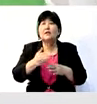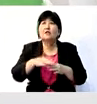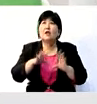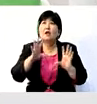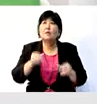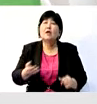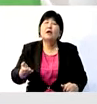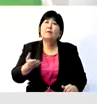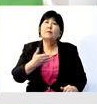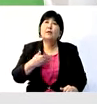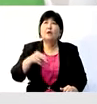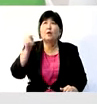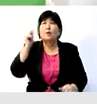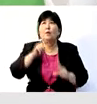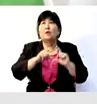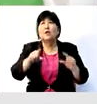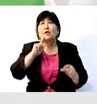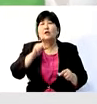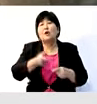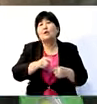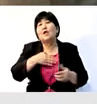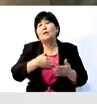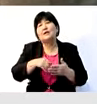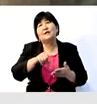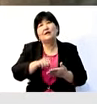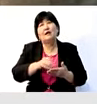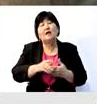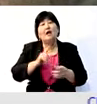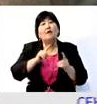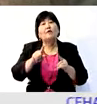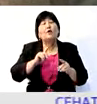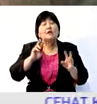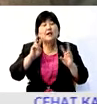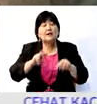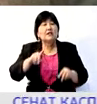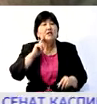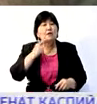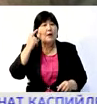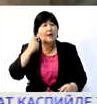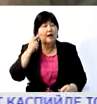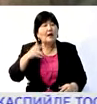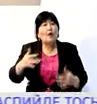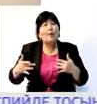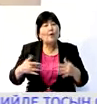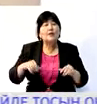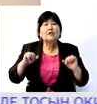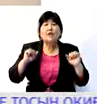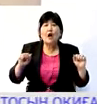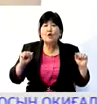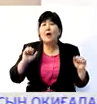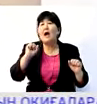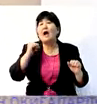да біздің оқу ордамыздың жастары өте белсенділік танытады. Форум барысында ізденімпаз жас ғалымдар, өнерпаздар, спортшылар,